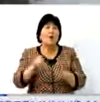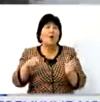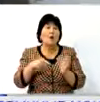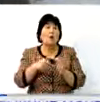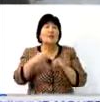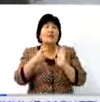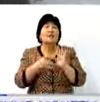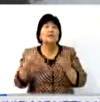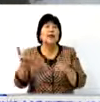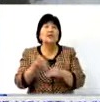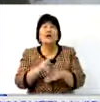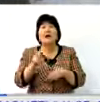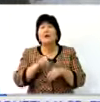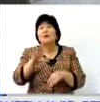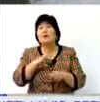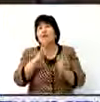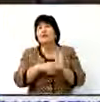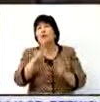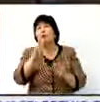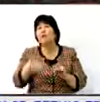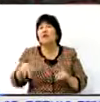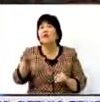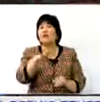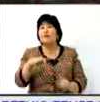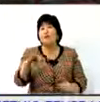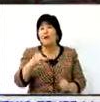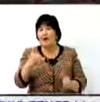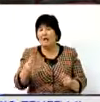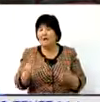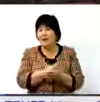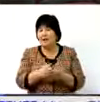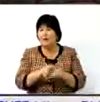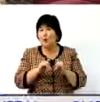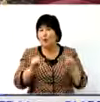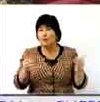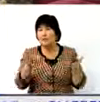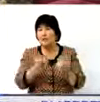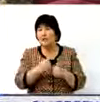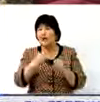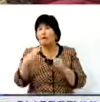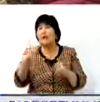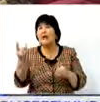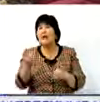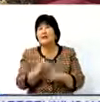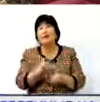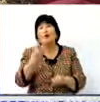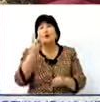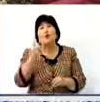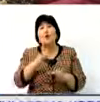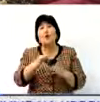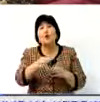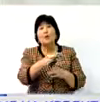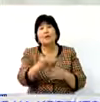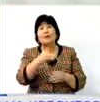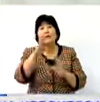в 17 раз. Врачей было всего 92 на всю область. Она добилась увеличения их количества в 15 раз. В трех районах при